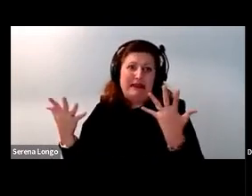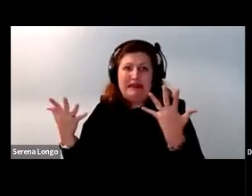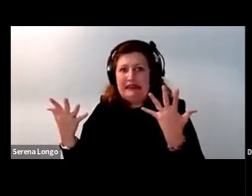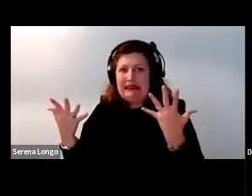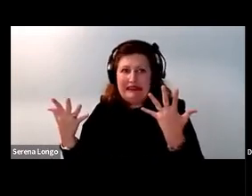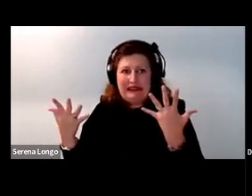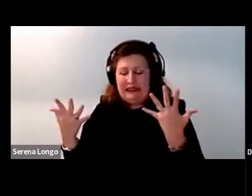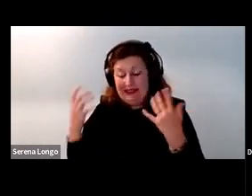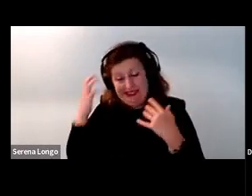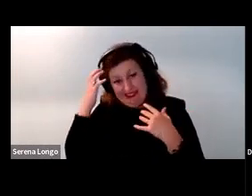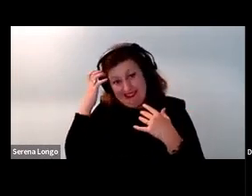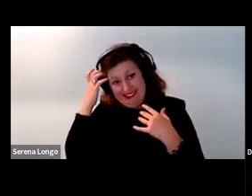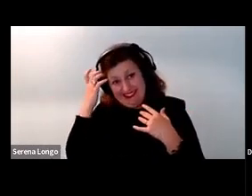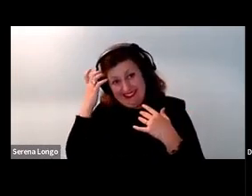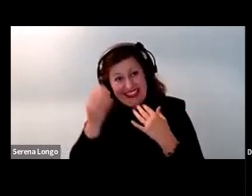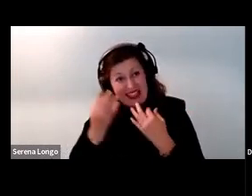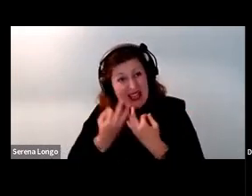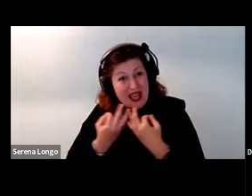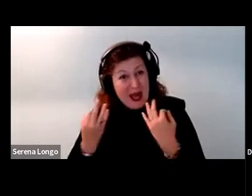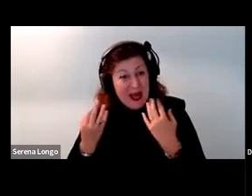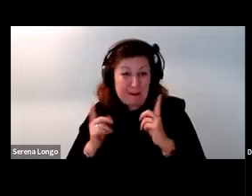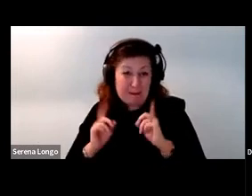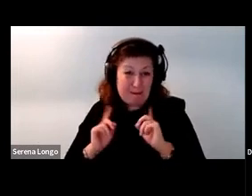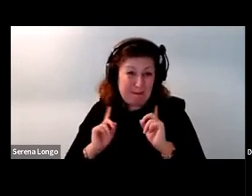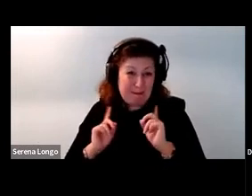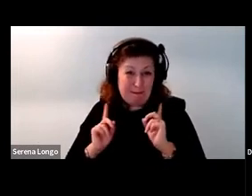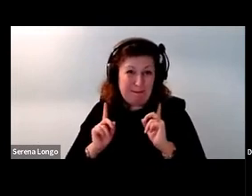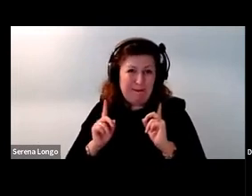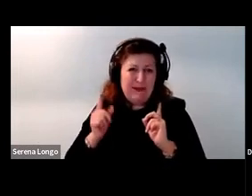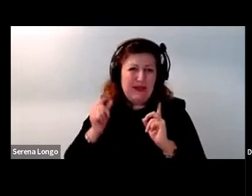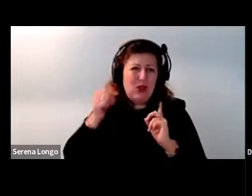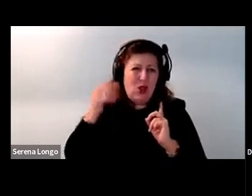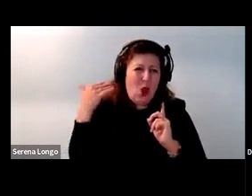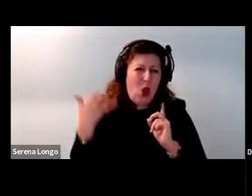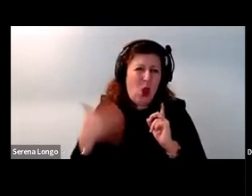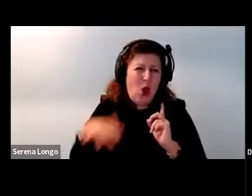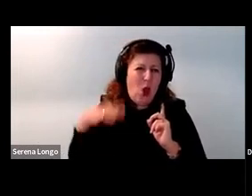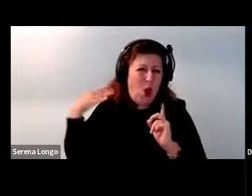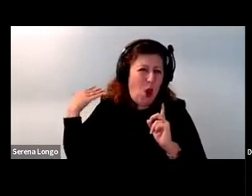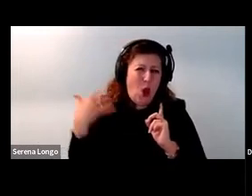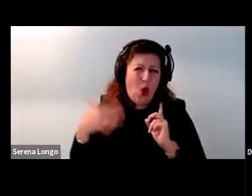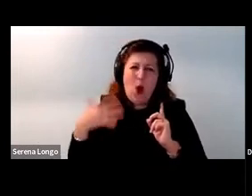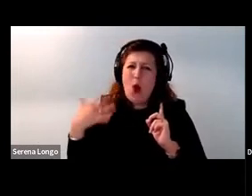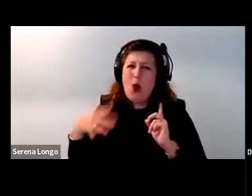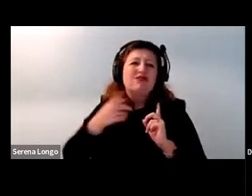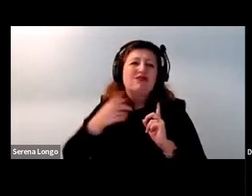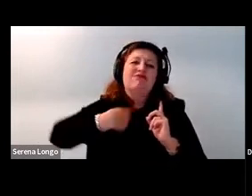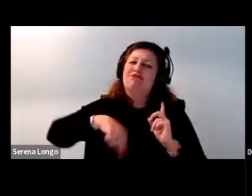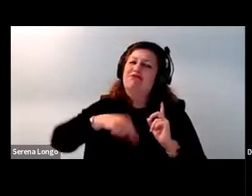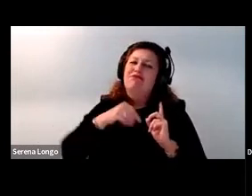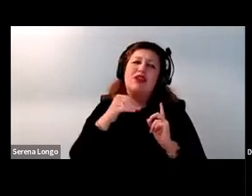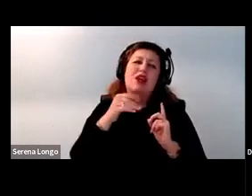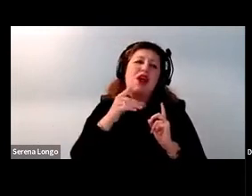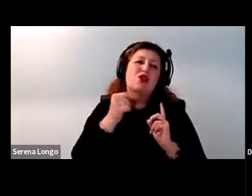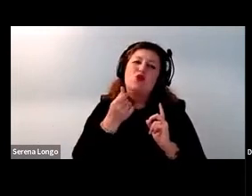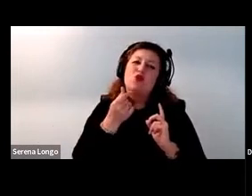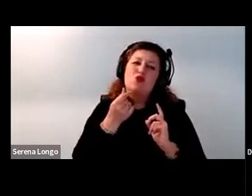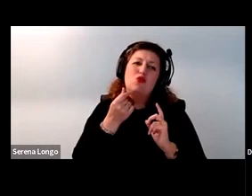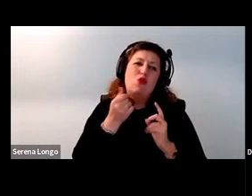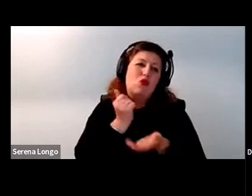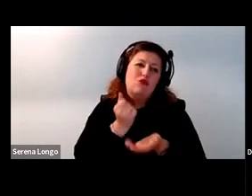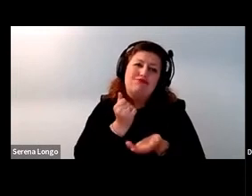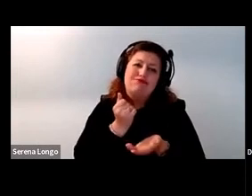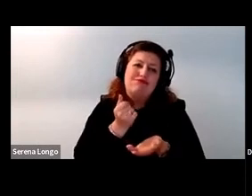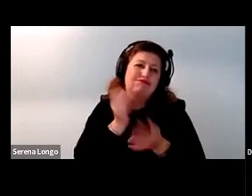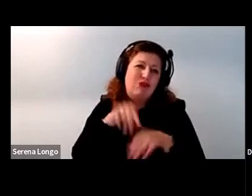nel senso che sono molto costosi e di nuovo il nostro budget non lo consentiva nello specifico.